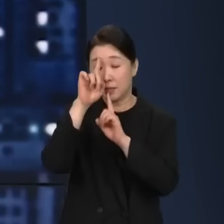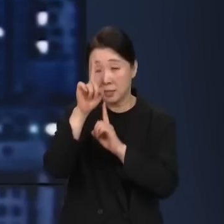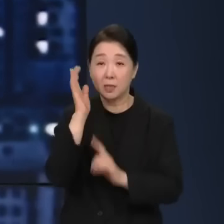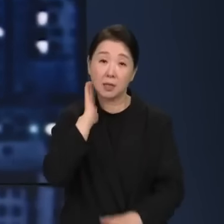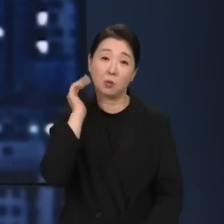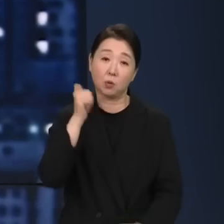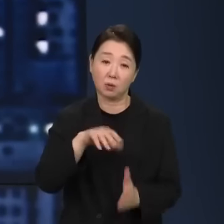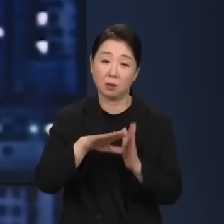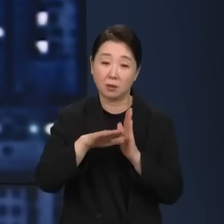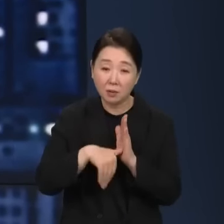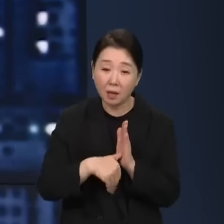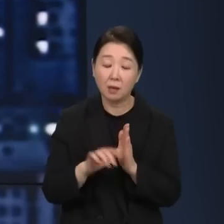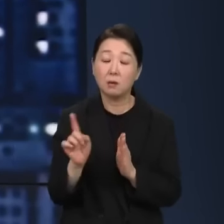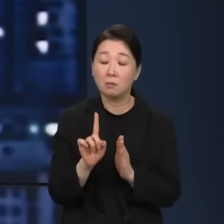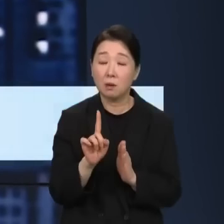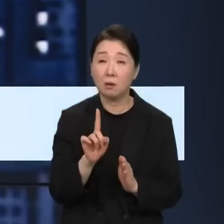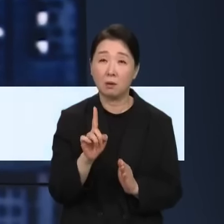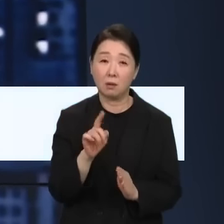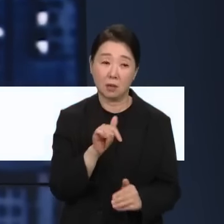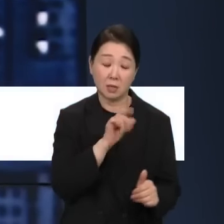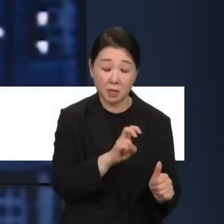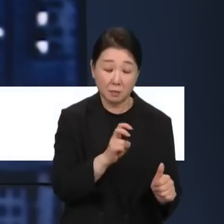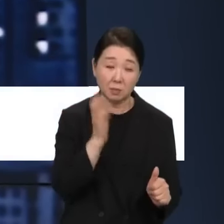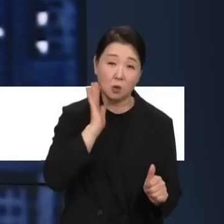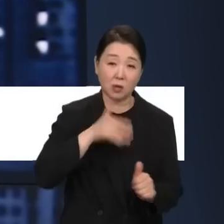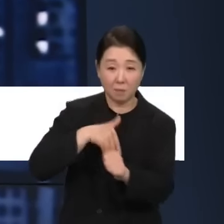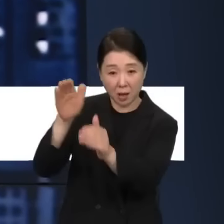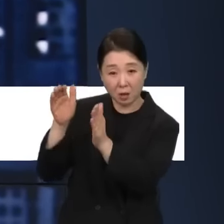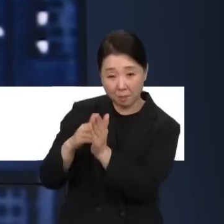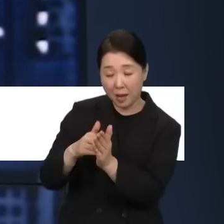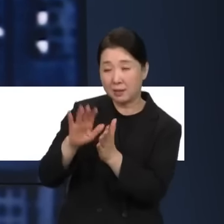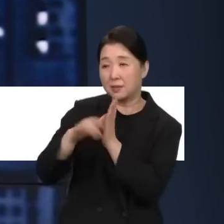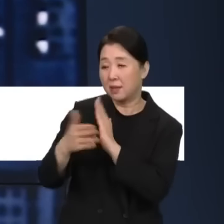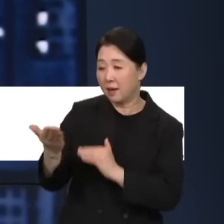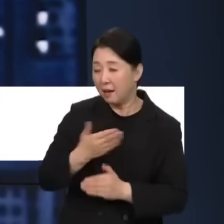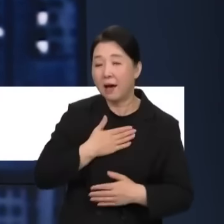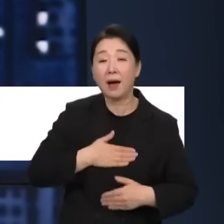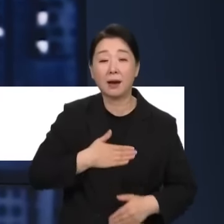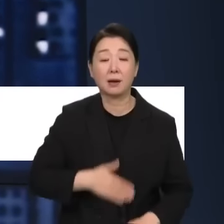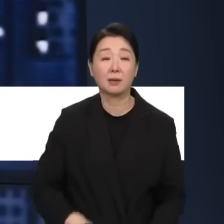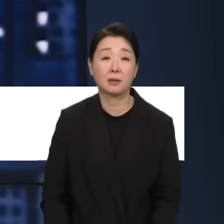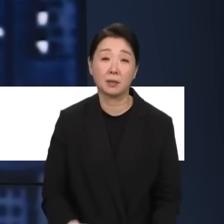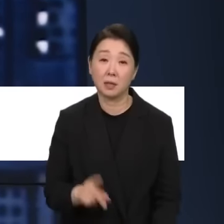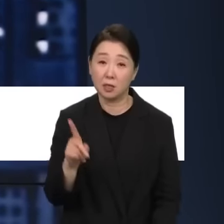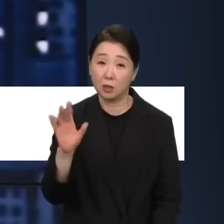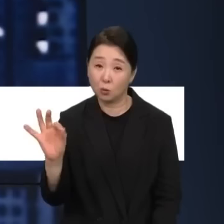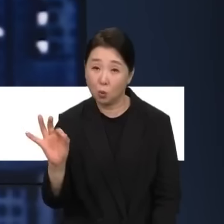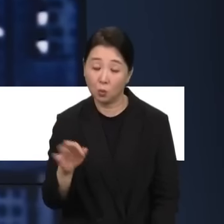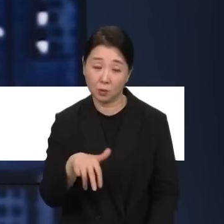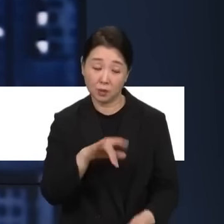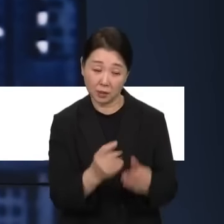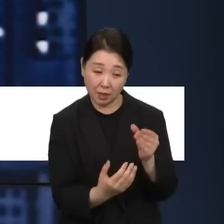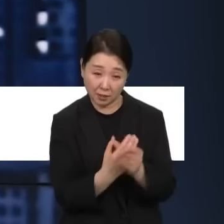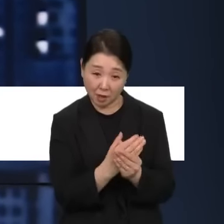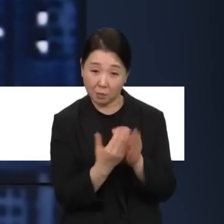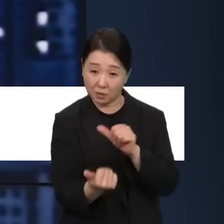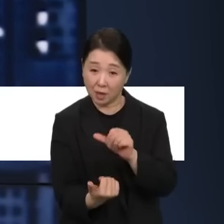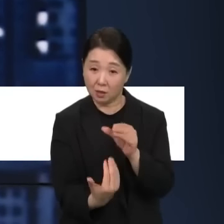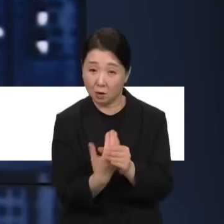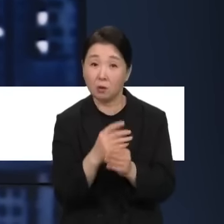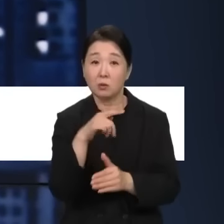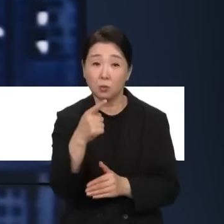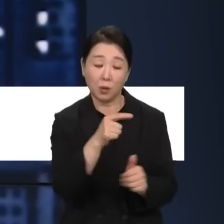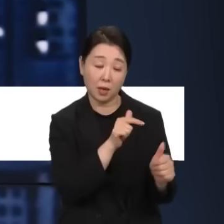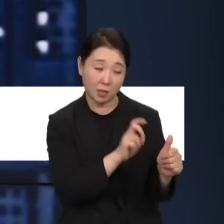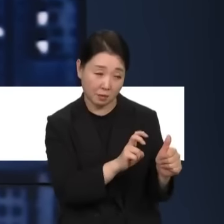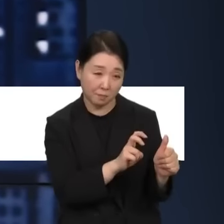임 전 사단장이 청와대로 파견을 오면서 알게 된 것으로 알려졌습니다. 이런 송 씨가 최상병 사건 직후에 임 전